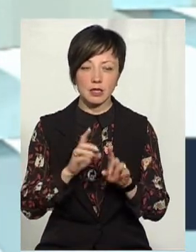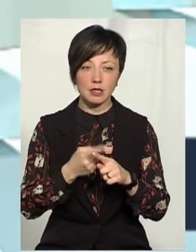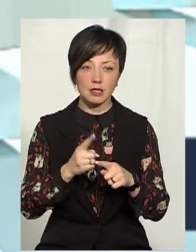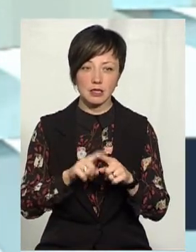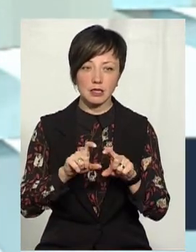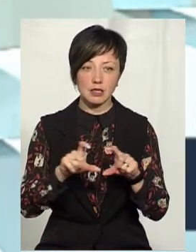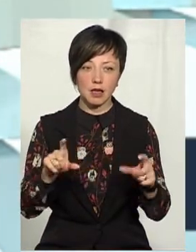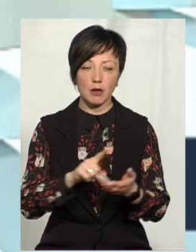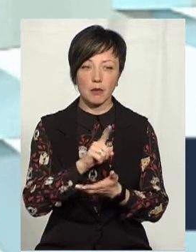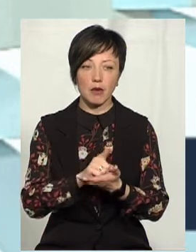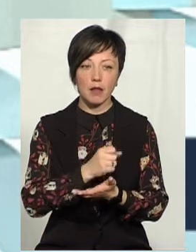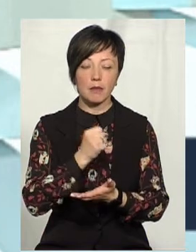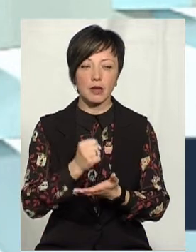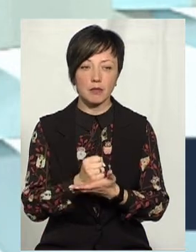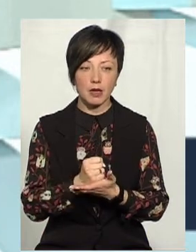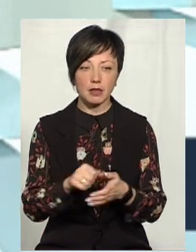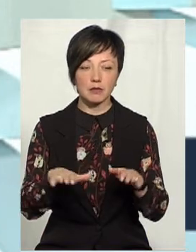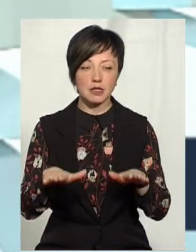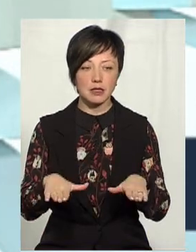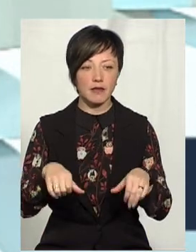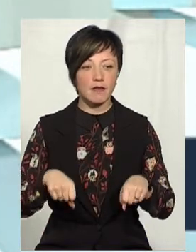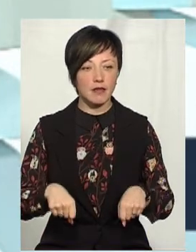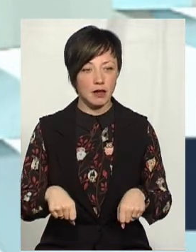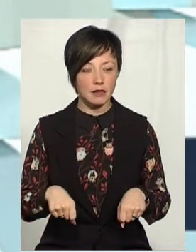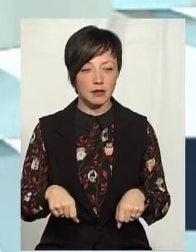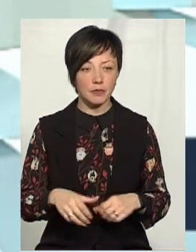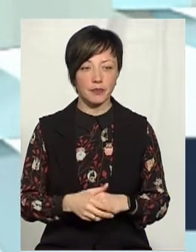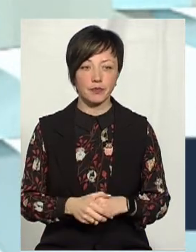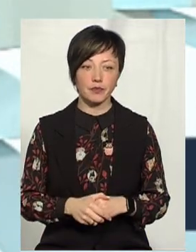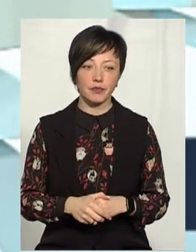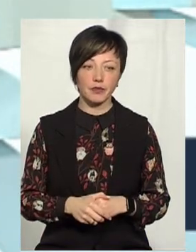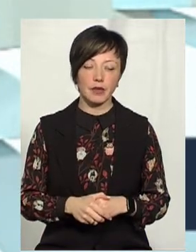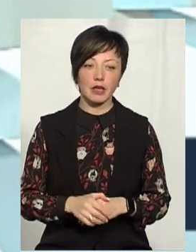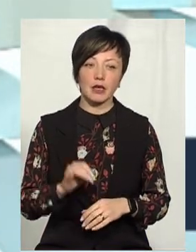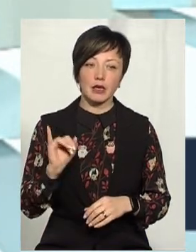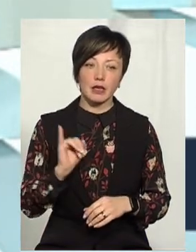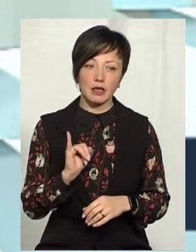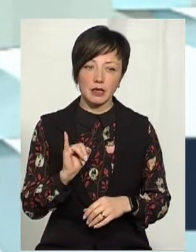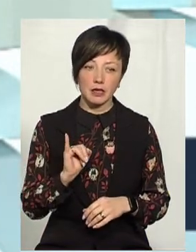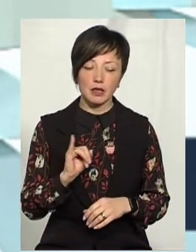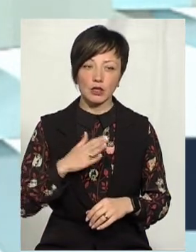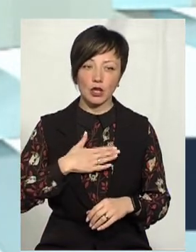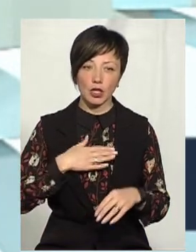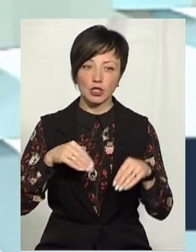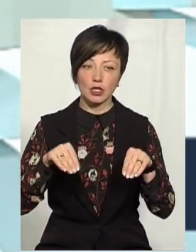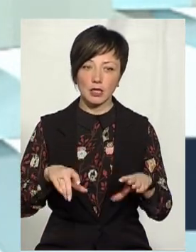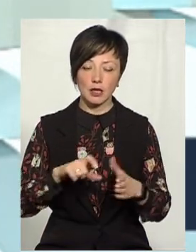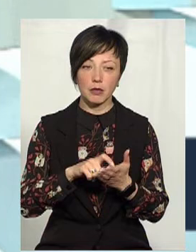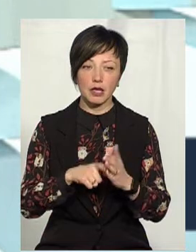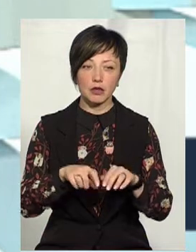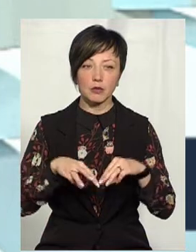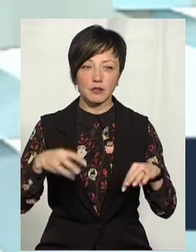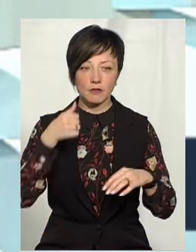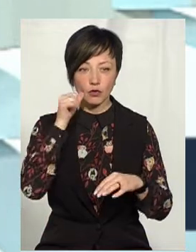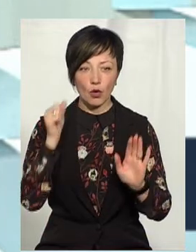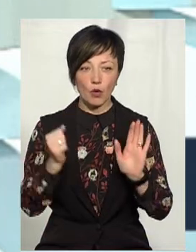на карантин мала б приймати безпосередньо місцева влада, органів місцевого самоврядування. І оскільки наше рішення і рішення Кабінету міністрів